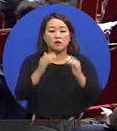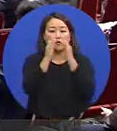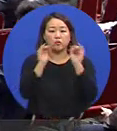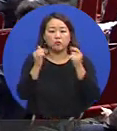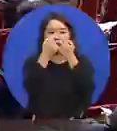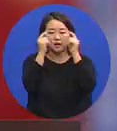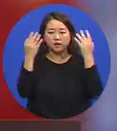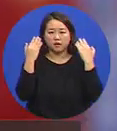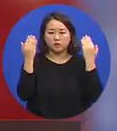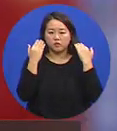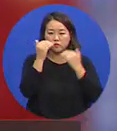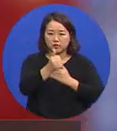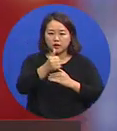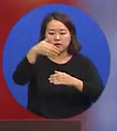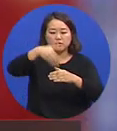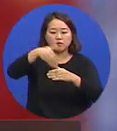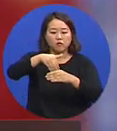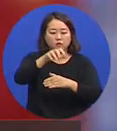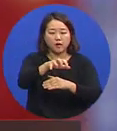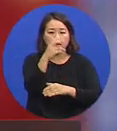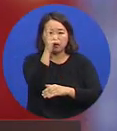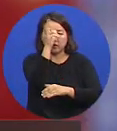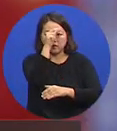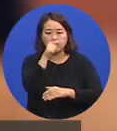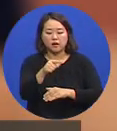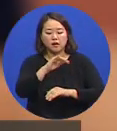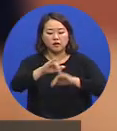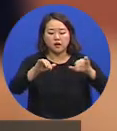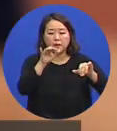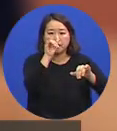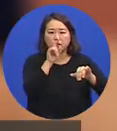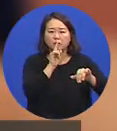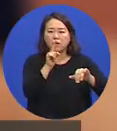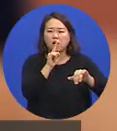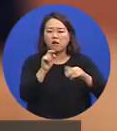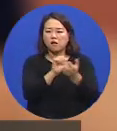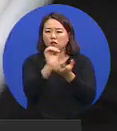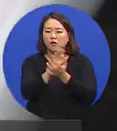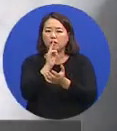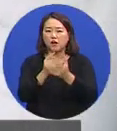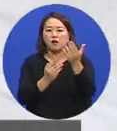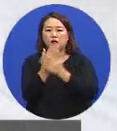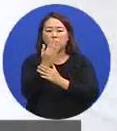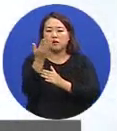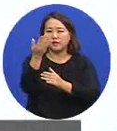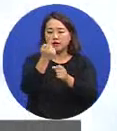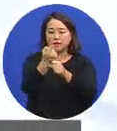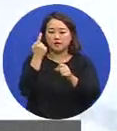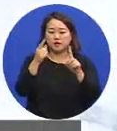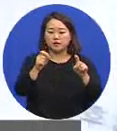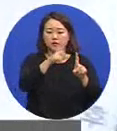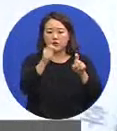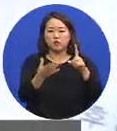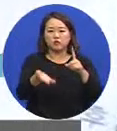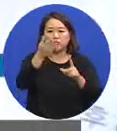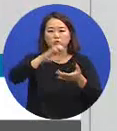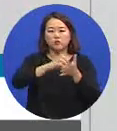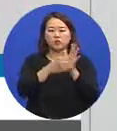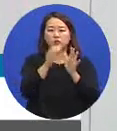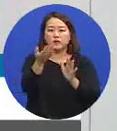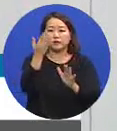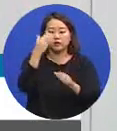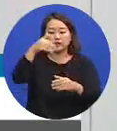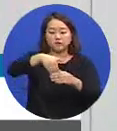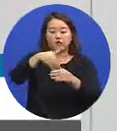전북대 총장 선거에 경찰관이 개입했다는 논란이 불거진 건 지난해 11월 초입니다. 총장 선거운동이 한창이던 지난해